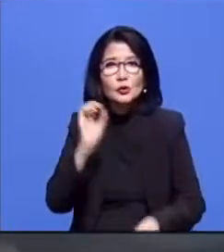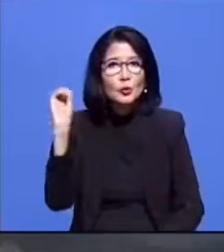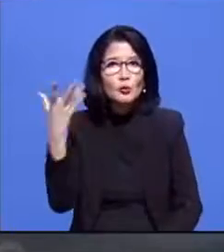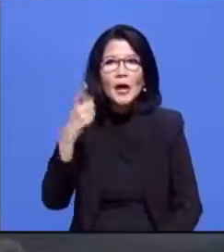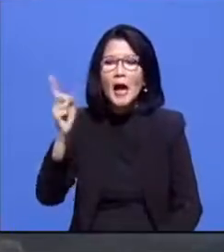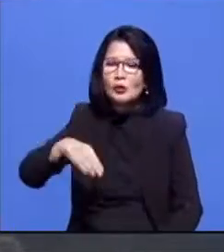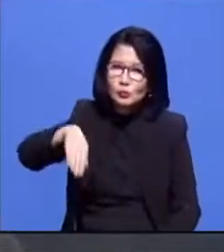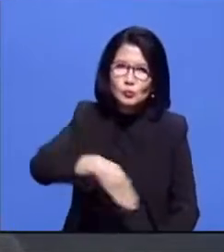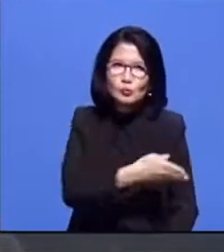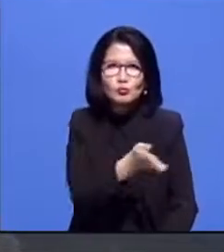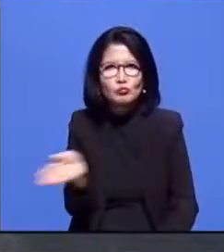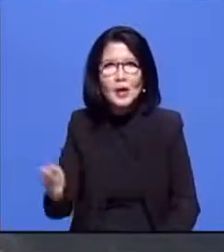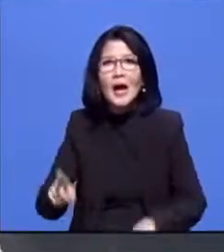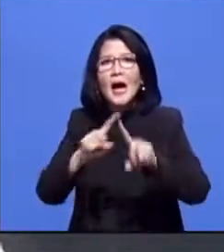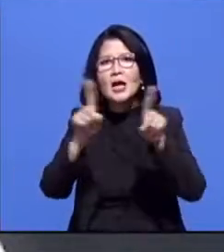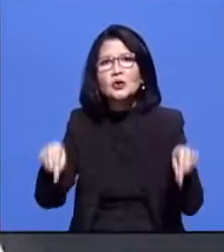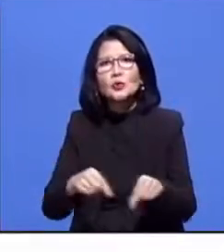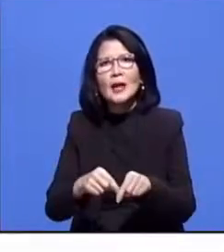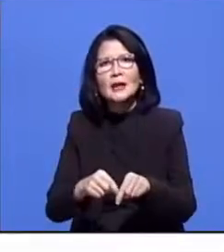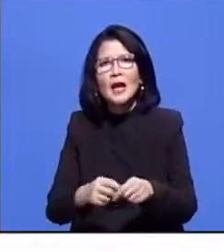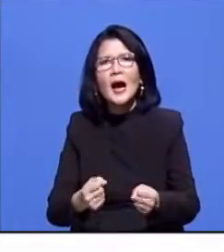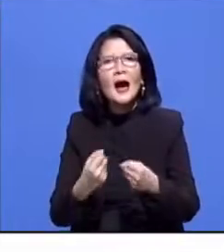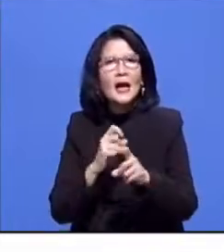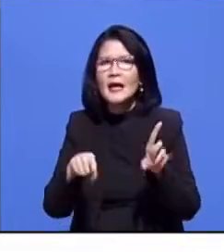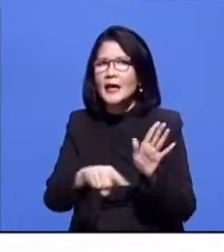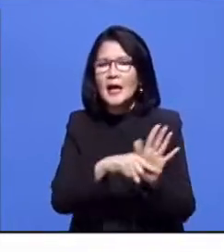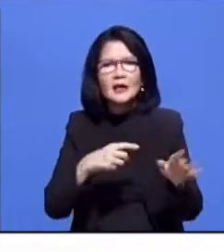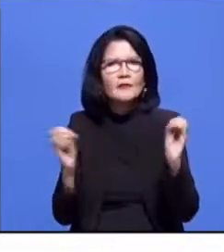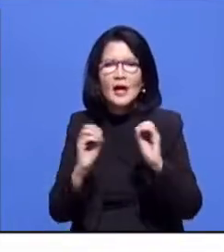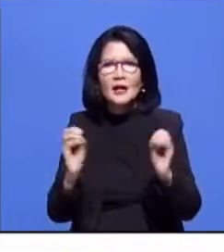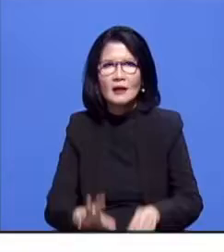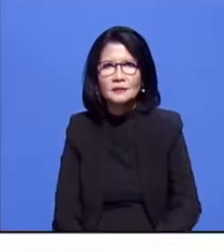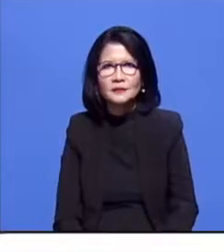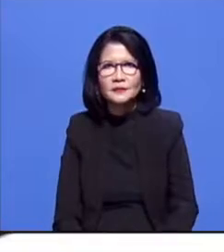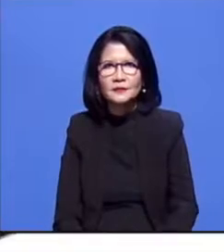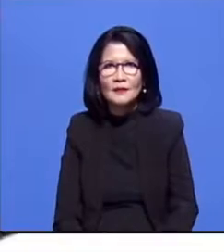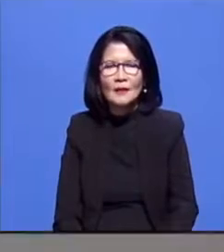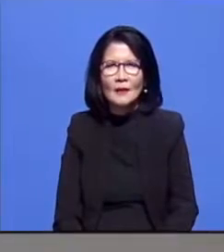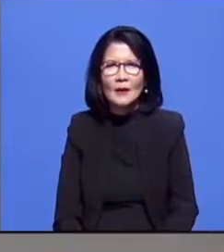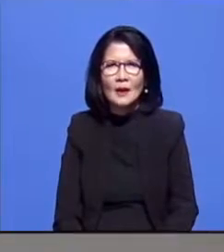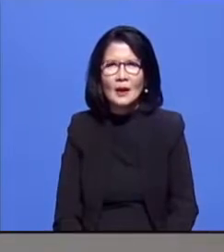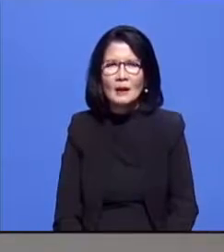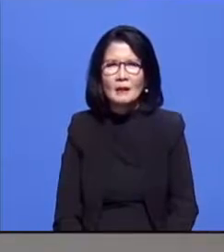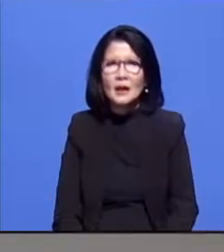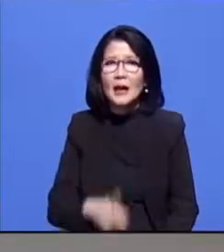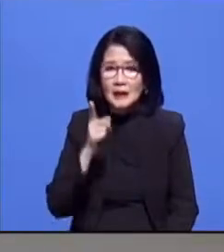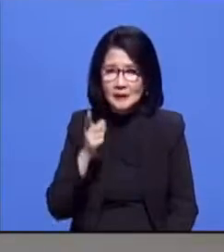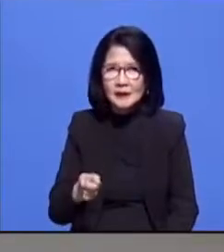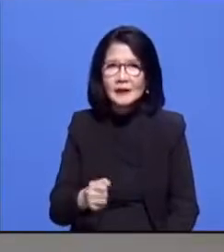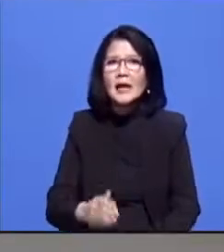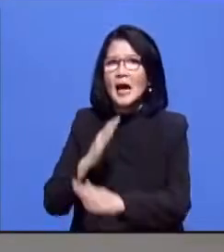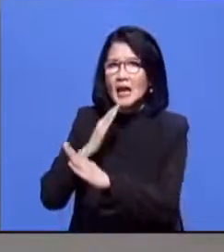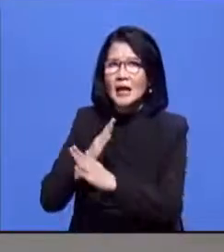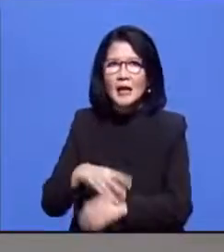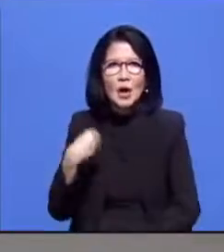diputar balik karena tidak memiliki surat bebas COVID. Kepala Satpol PP Kabupaten Bogor, Agus Ridho, mengungkapkan pihaknya memberlakukan larangan